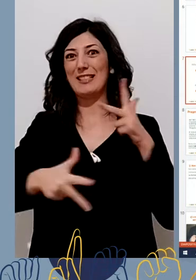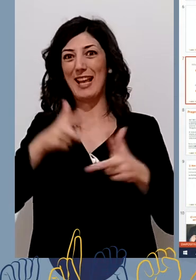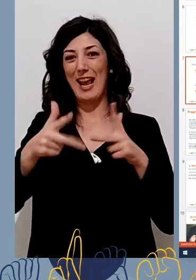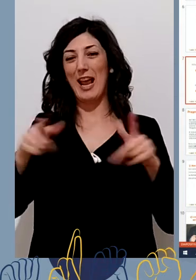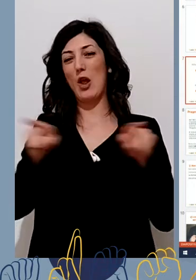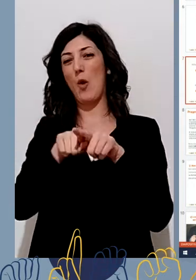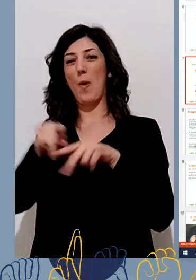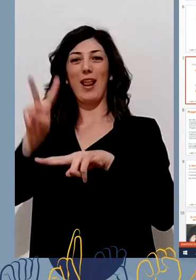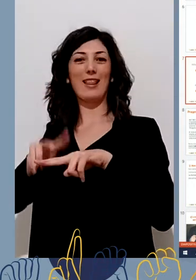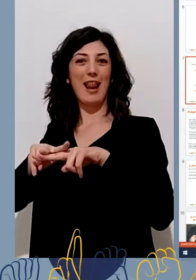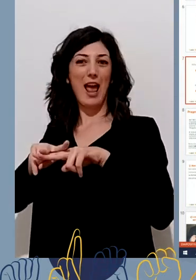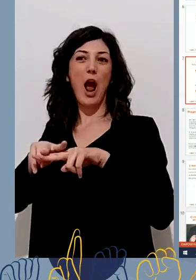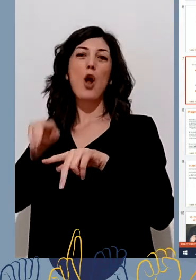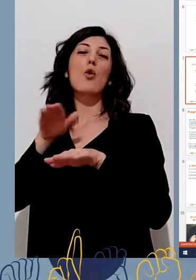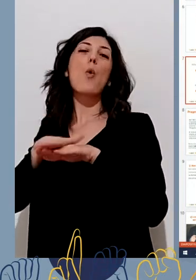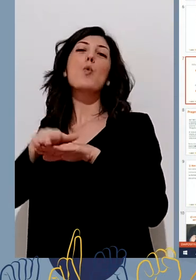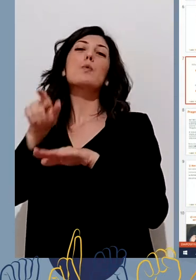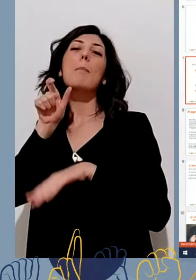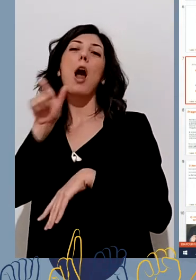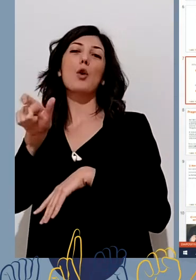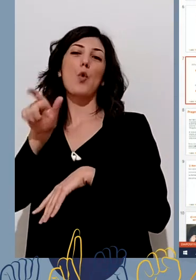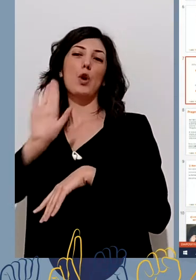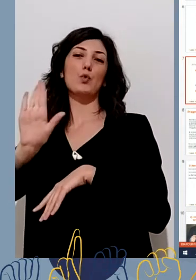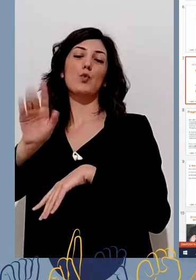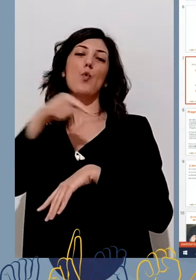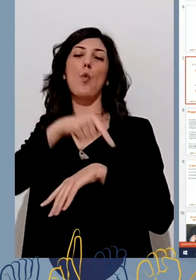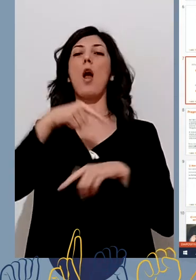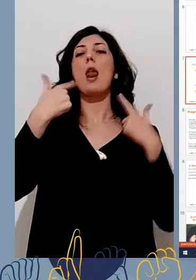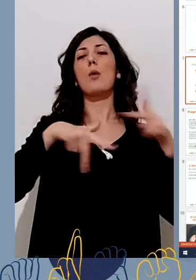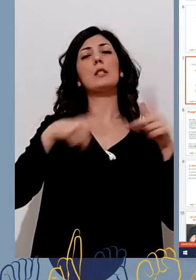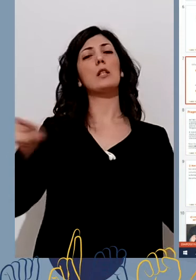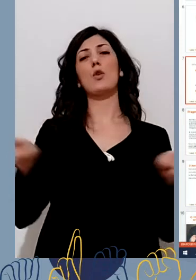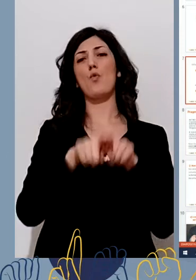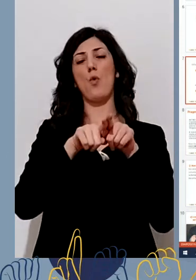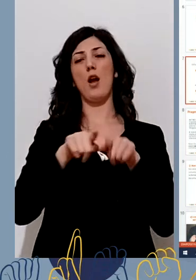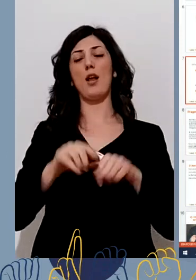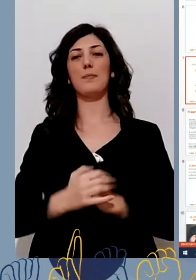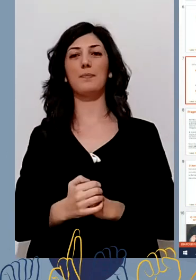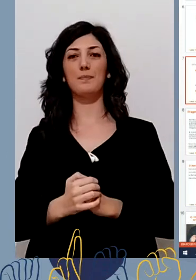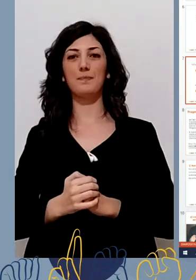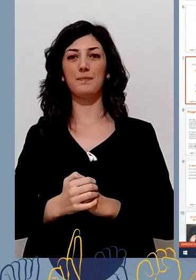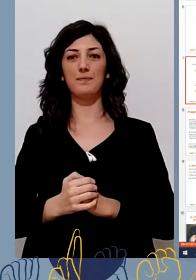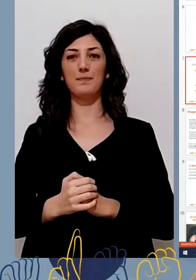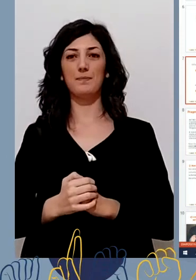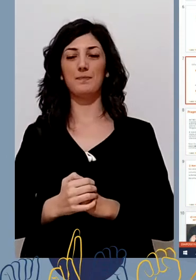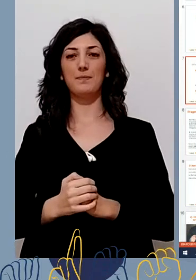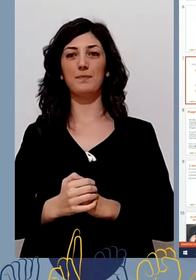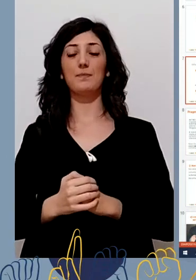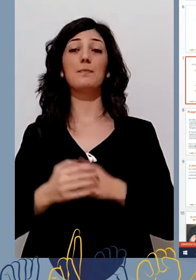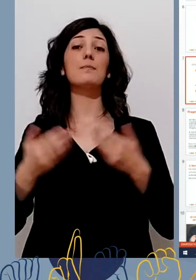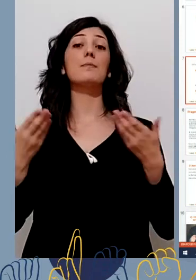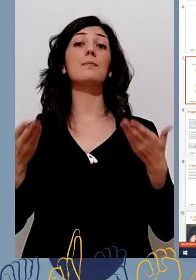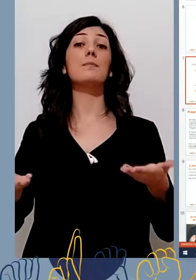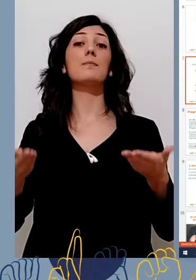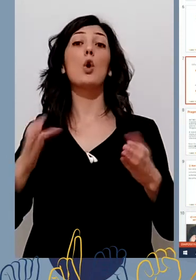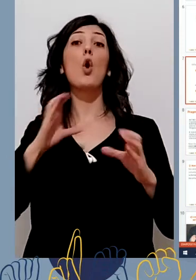italiana utilizza delle parole per poter rappresentare una determinata cosa. In questo caso la comunicazione